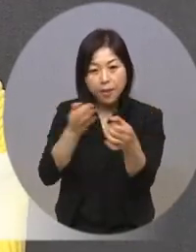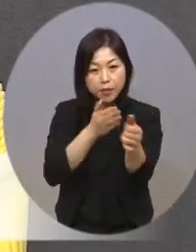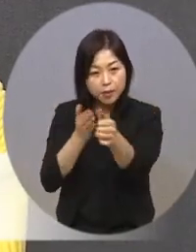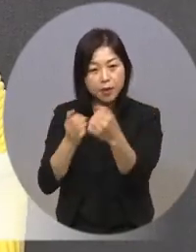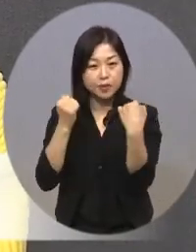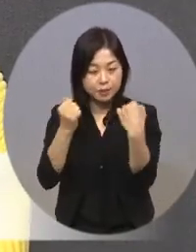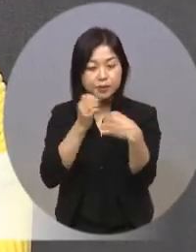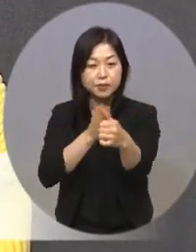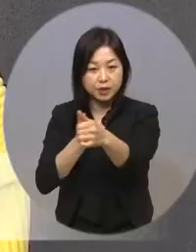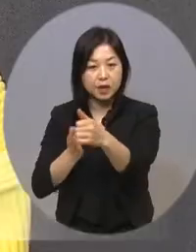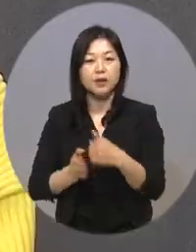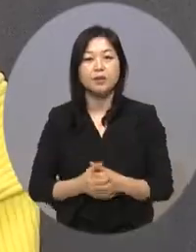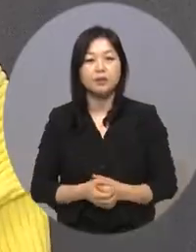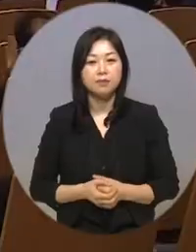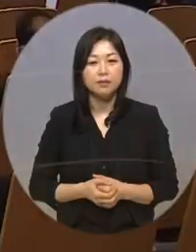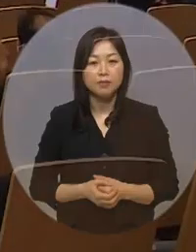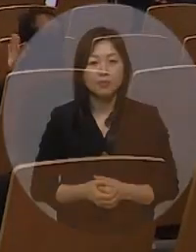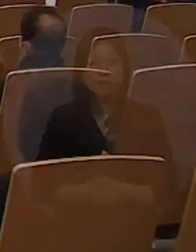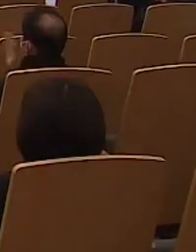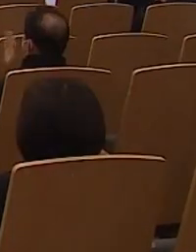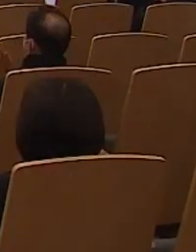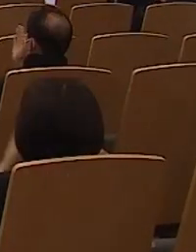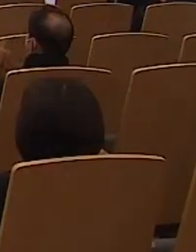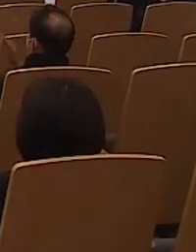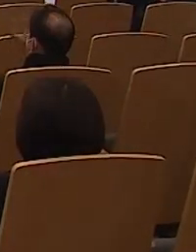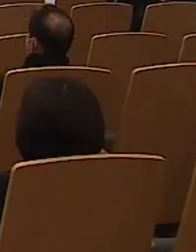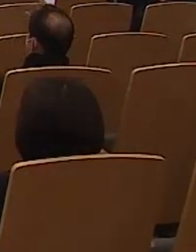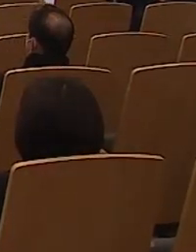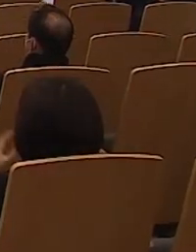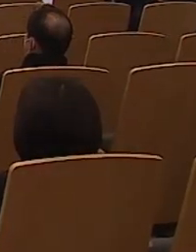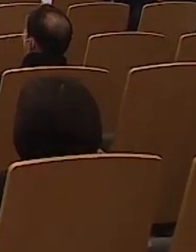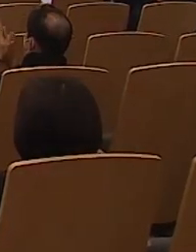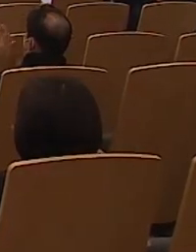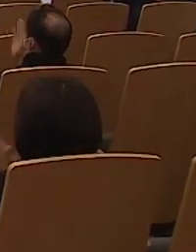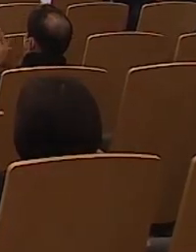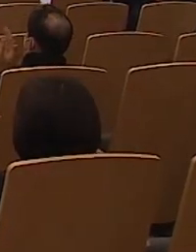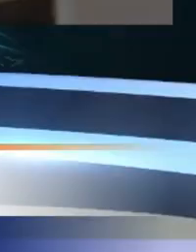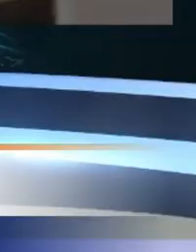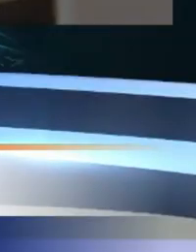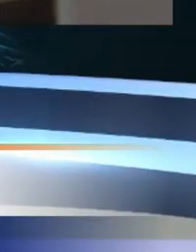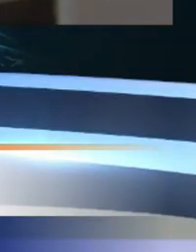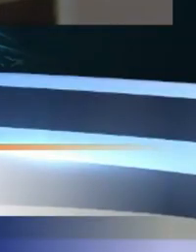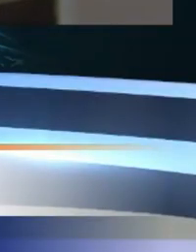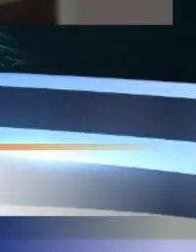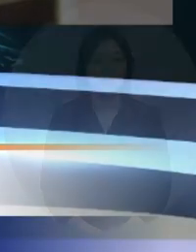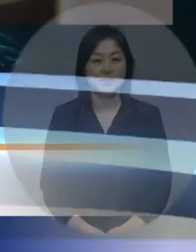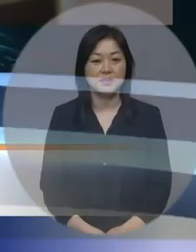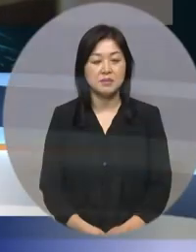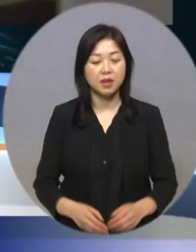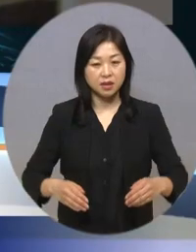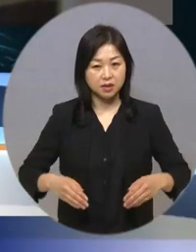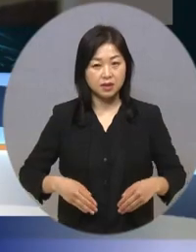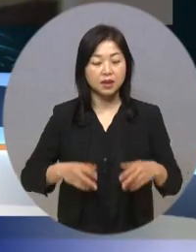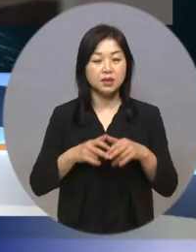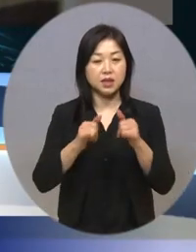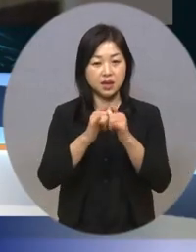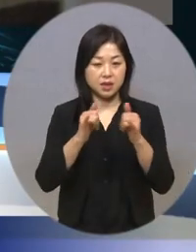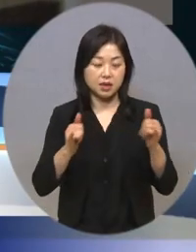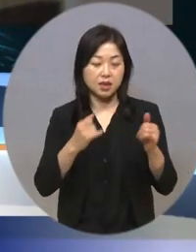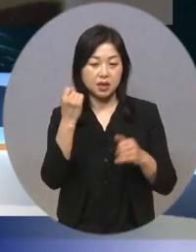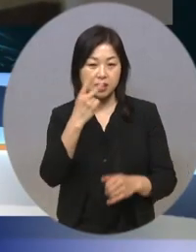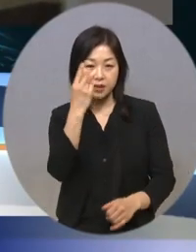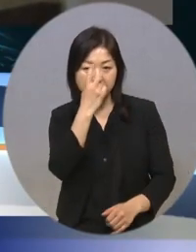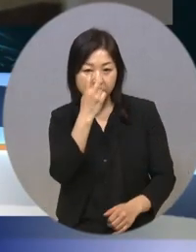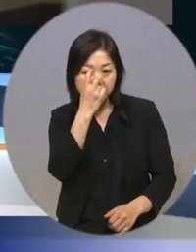응원해 주셨으면 좋겠습니다. 복지TV 뉴스 박순용입니다. 신장장애인의 재판정